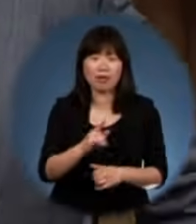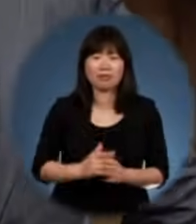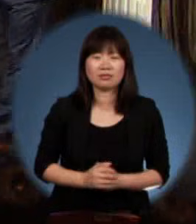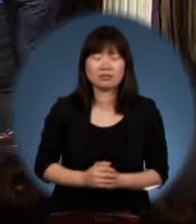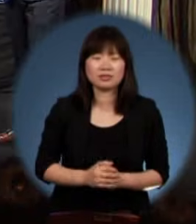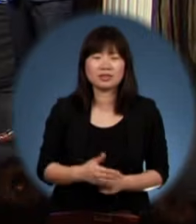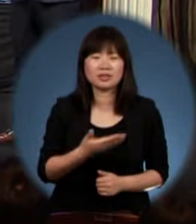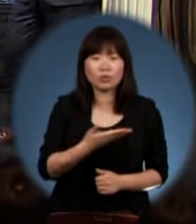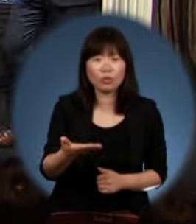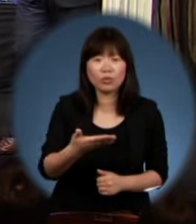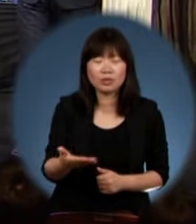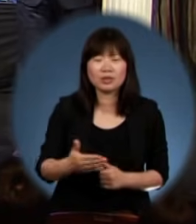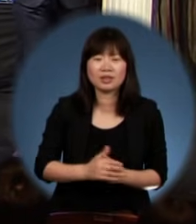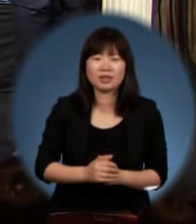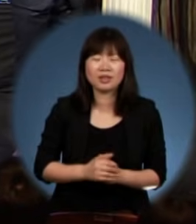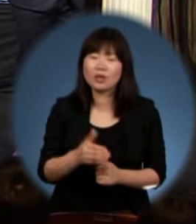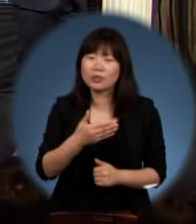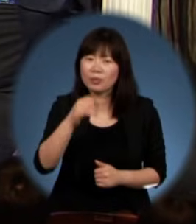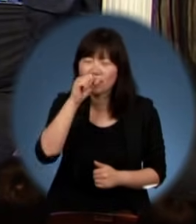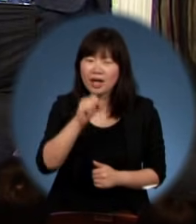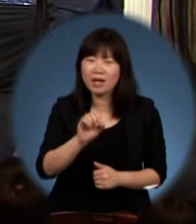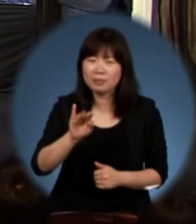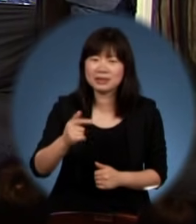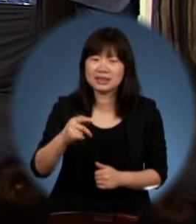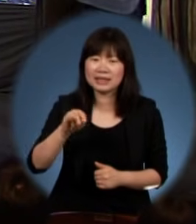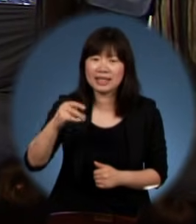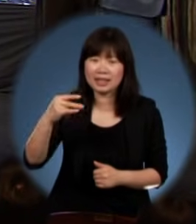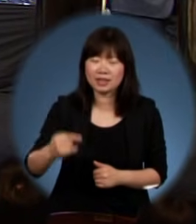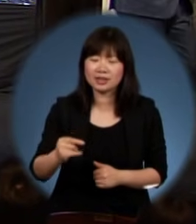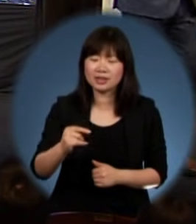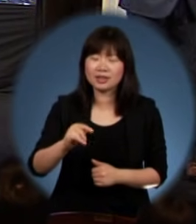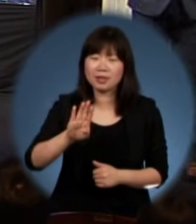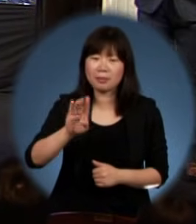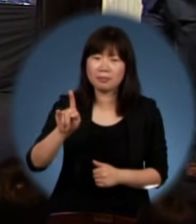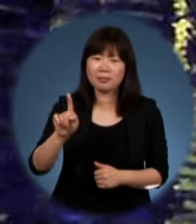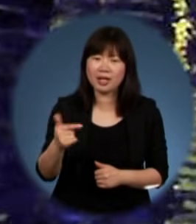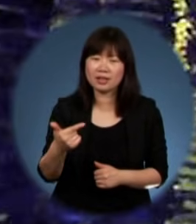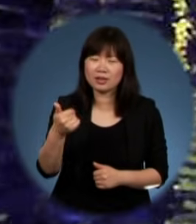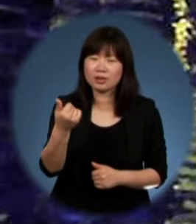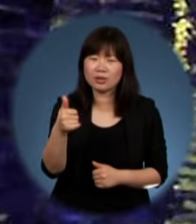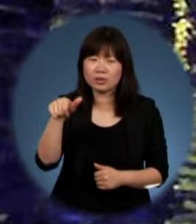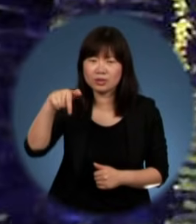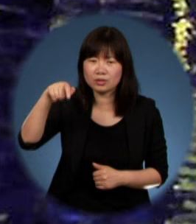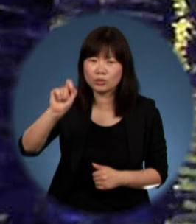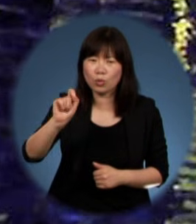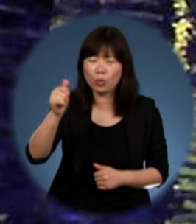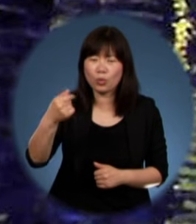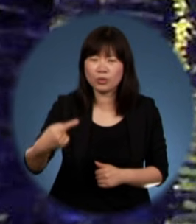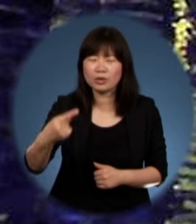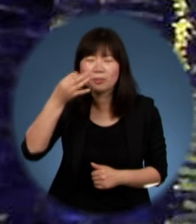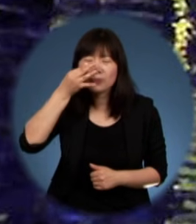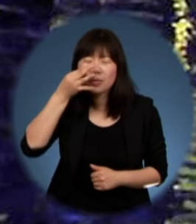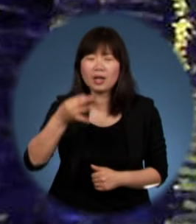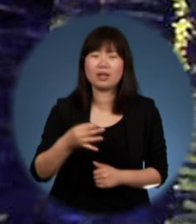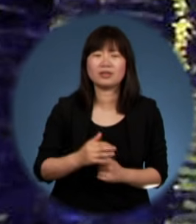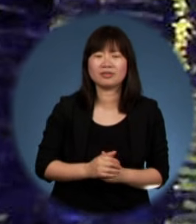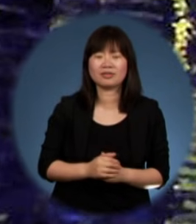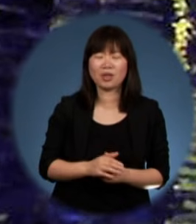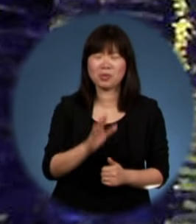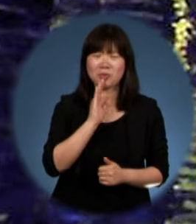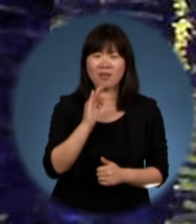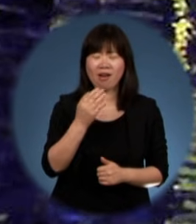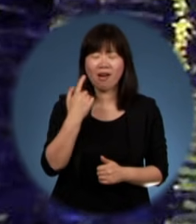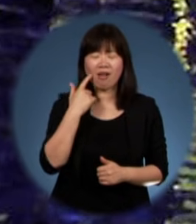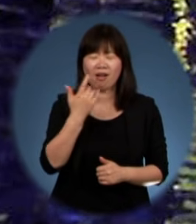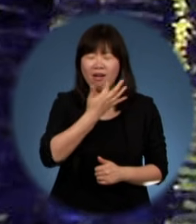여러분 여러분 좋아하시는 빈 3 반고 한번 보여드릴께요 놈 강 의 별밤 입니다 정말